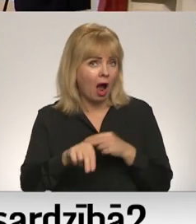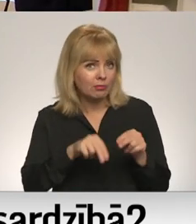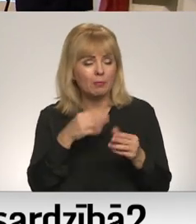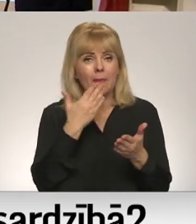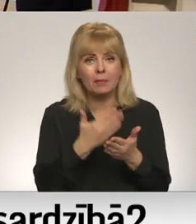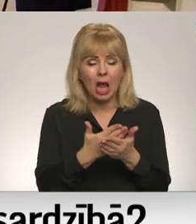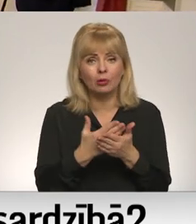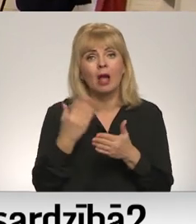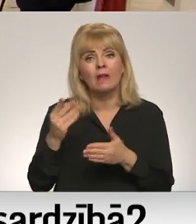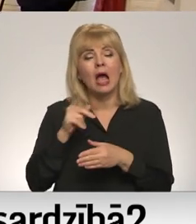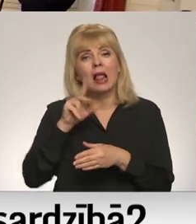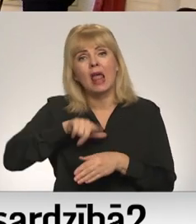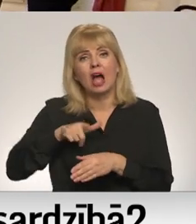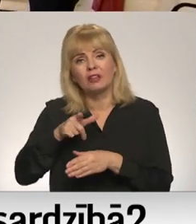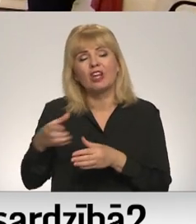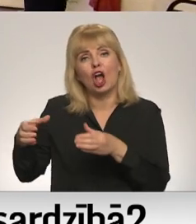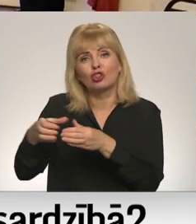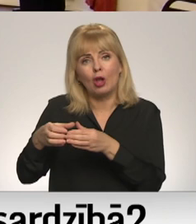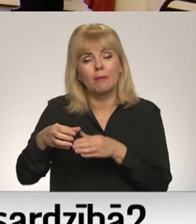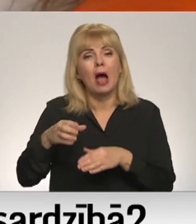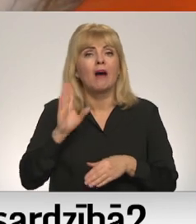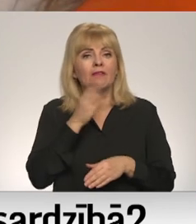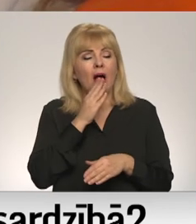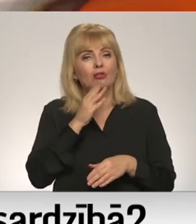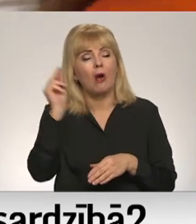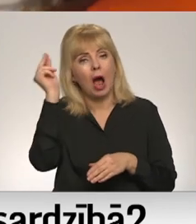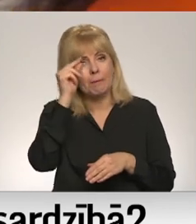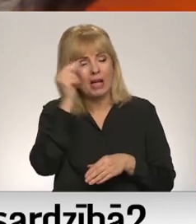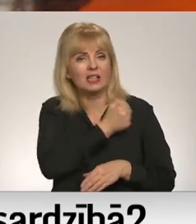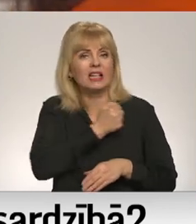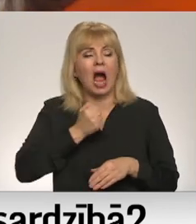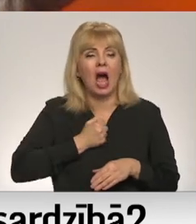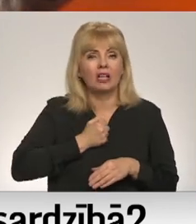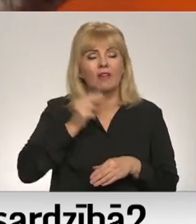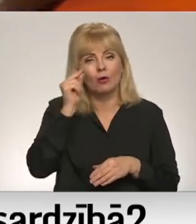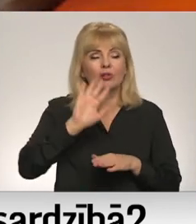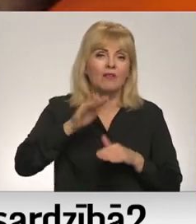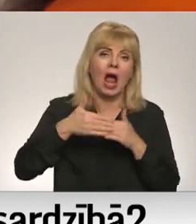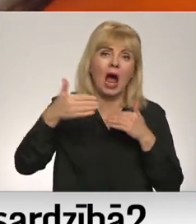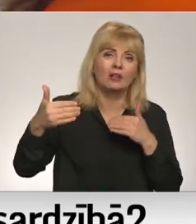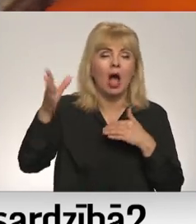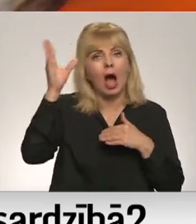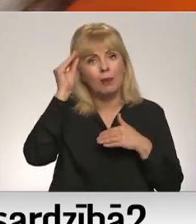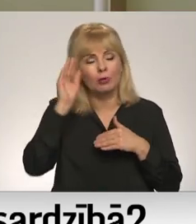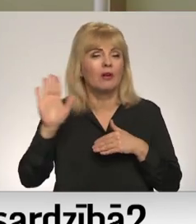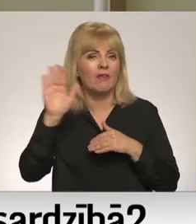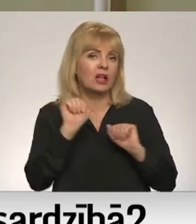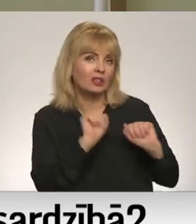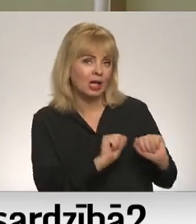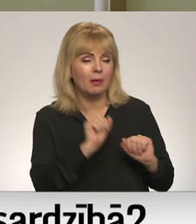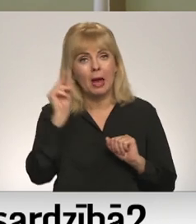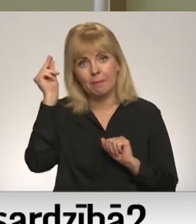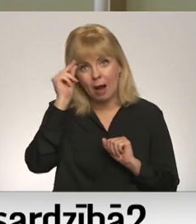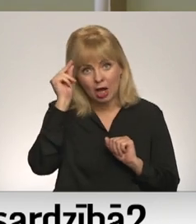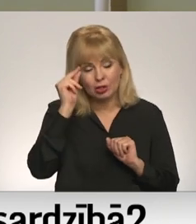piedāvājums diasporas jauniešiem vasarā iziet rezervas karavīru kursu vai attālināti apgūt valsts aizsardzības